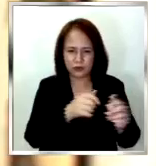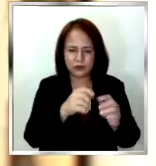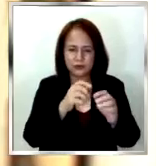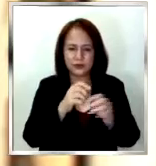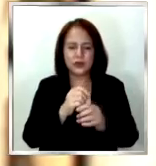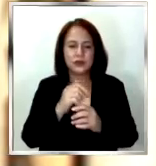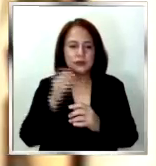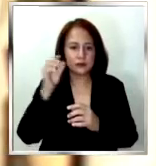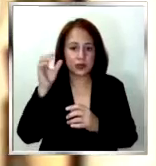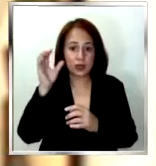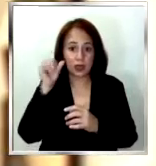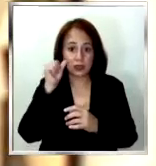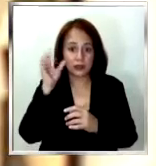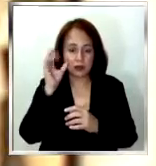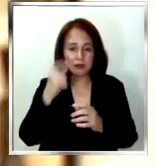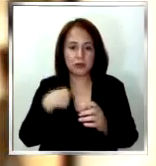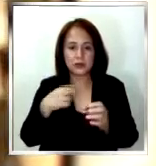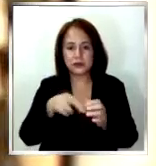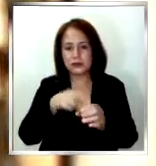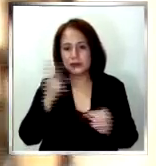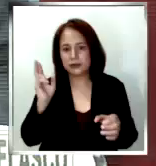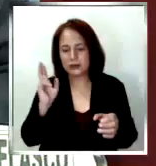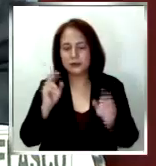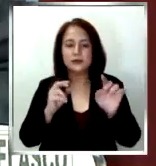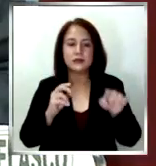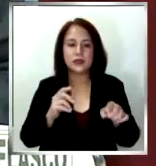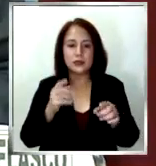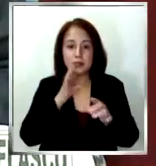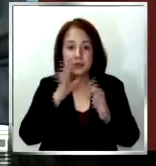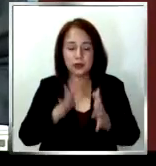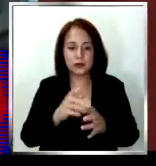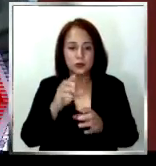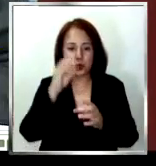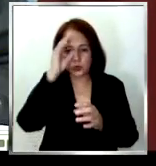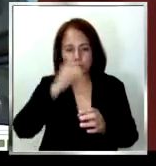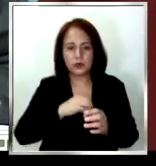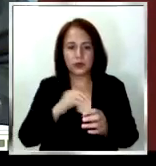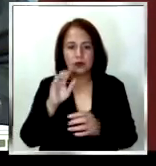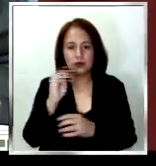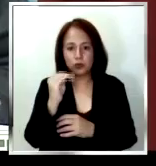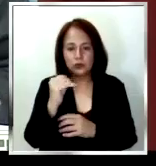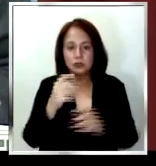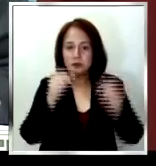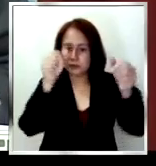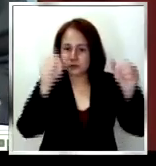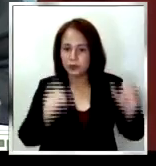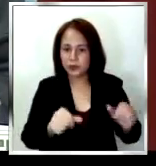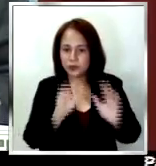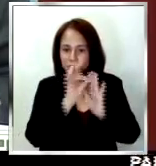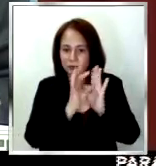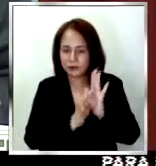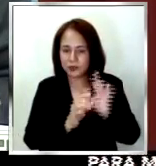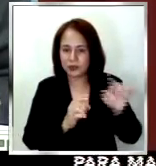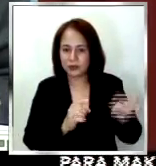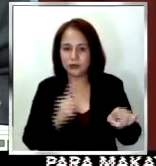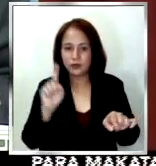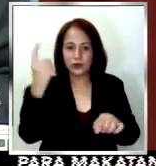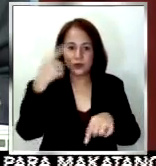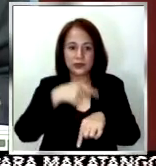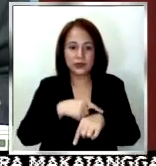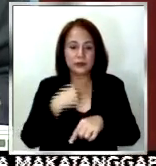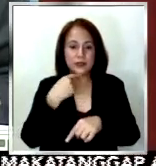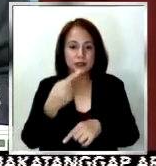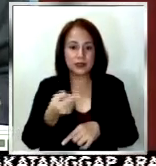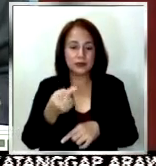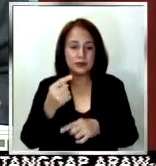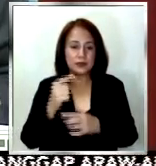magbitiw bilang speaker sa October 14. Ang Facebook post sa ito ang kauna-unahang pagkakataon nakita nagsalita si Velasco. Sabi